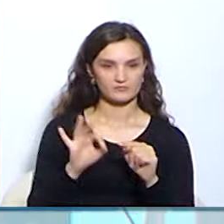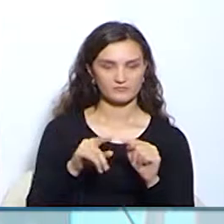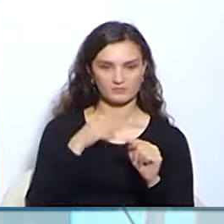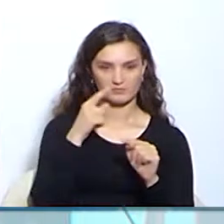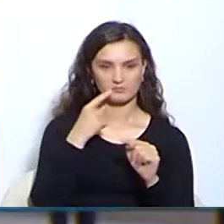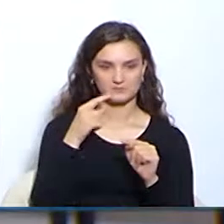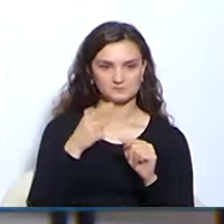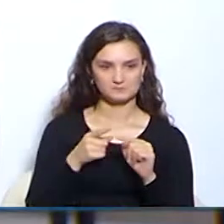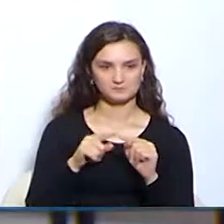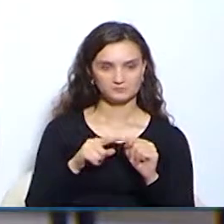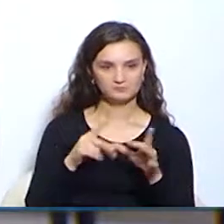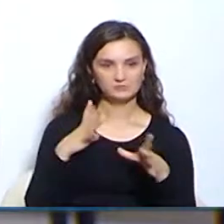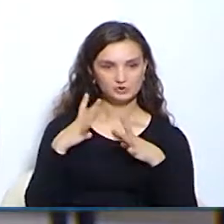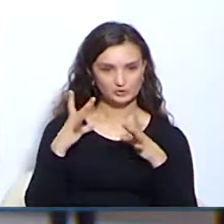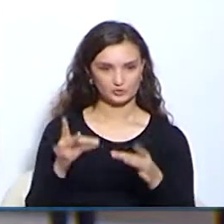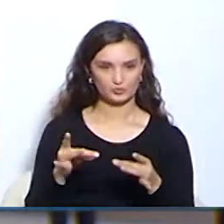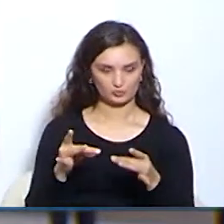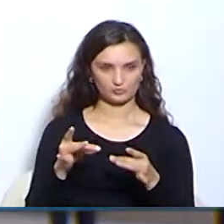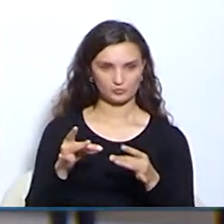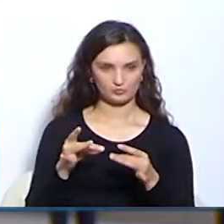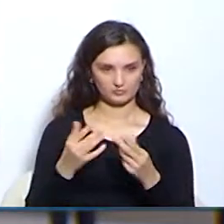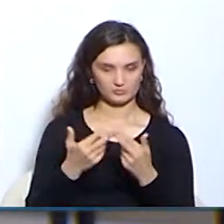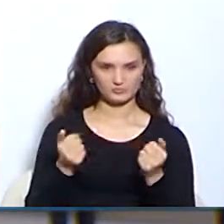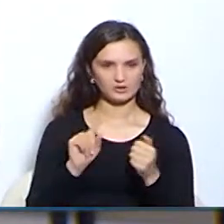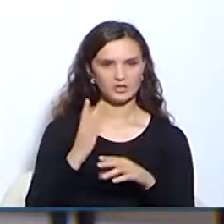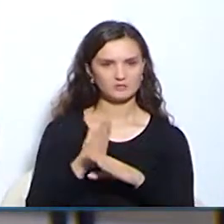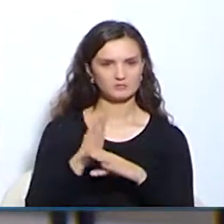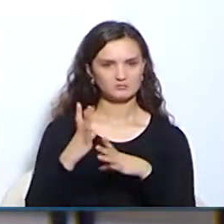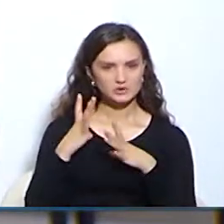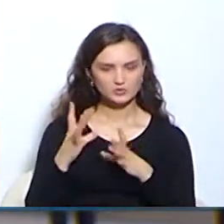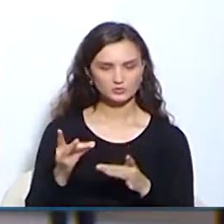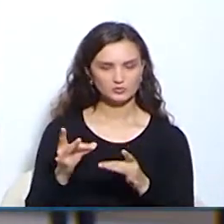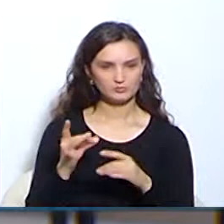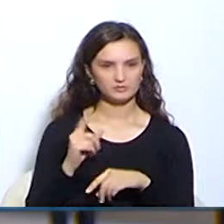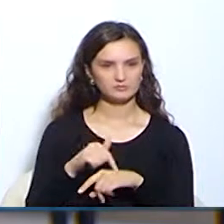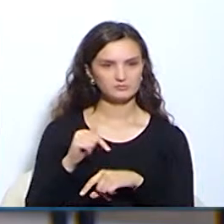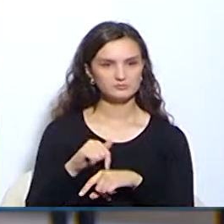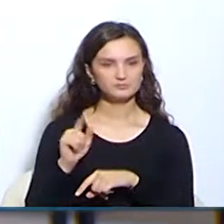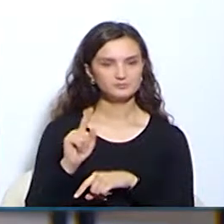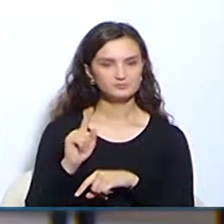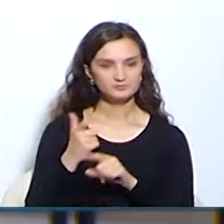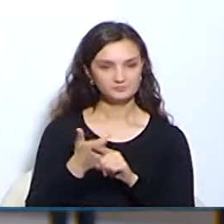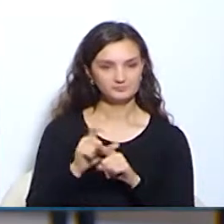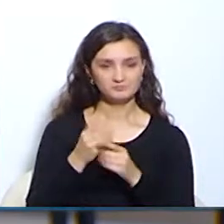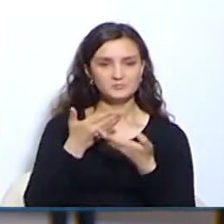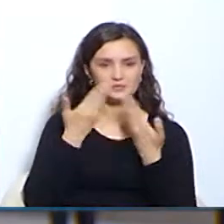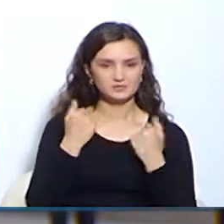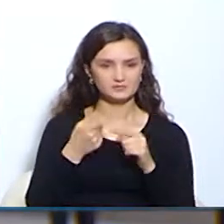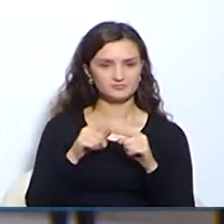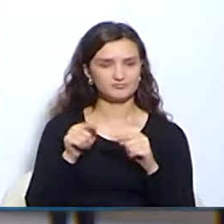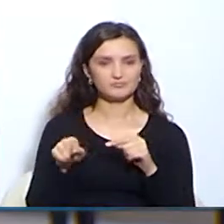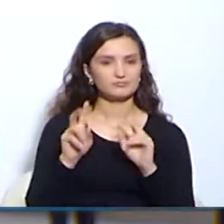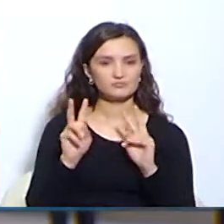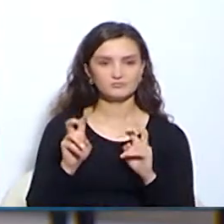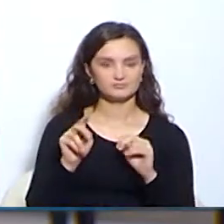ხოლმე მიჯაჭულობის კომპონენტს, ხო? აი რა არის ეს მიჯაჭულობა, ვთქვათ. ძალიან მარტივად ეს მიჯაჭულობა